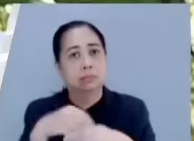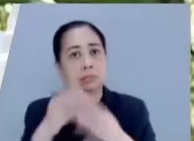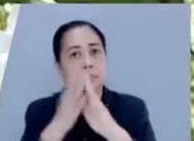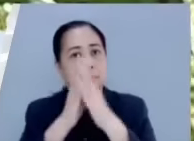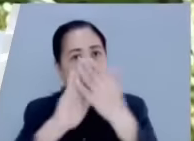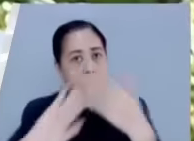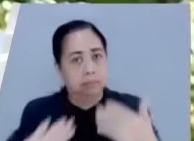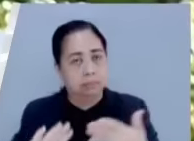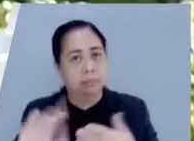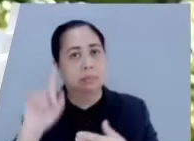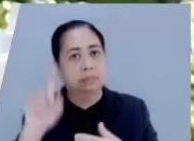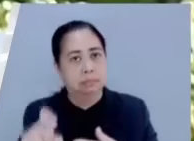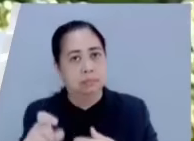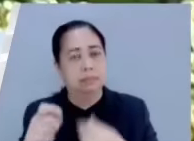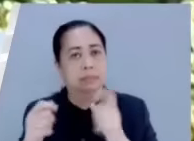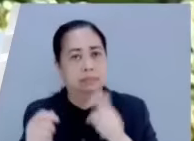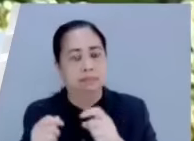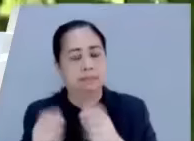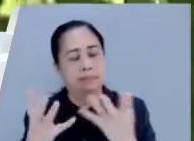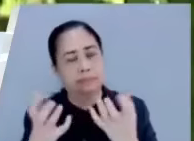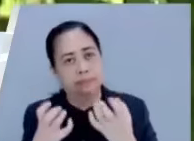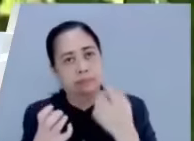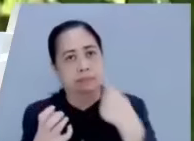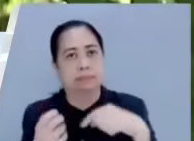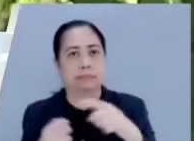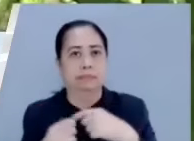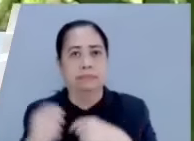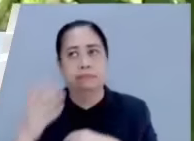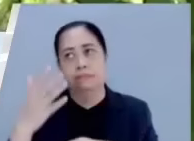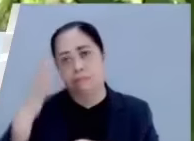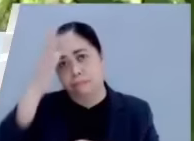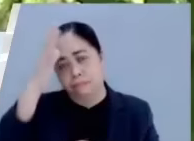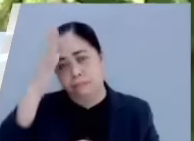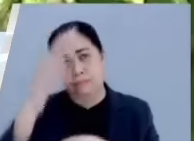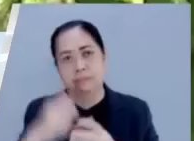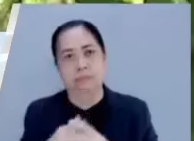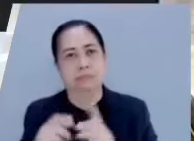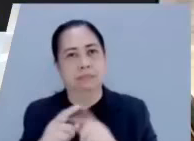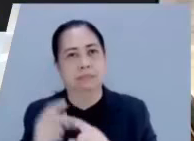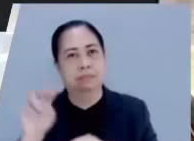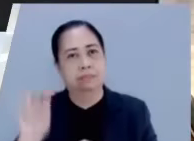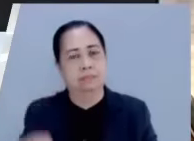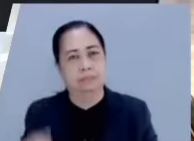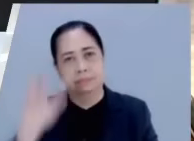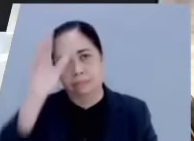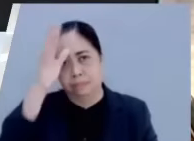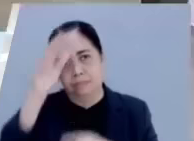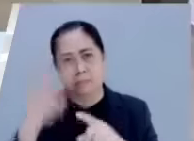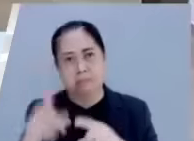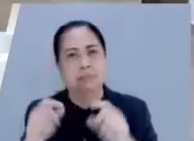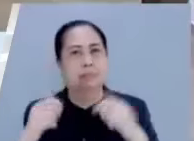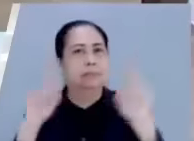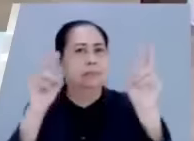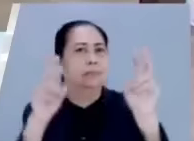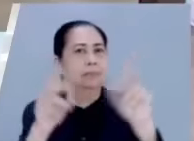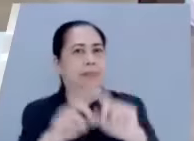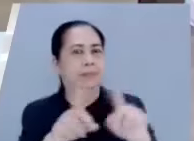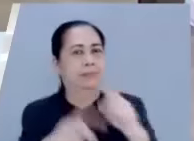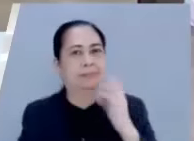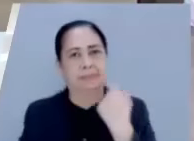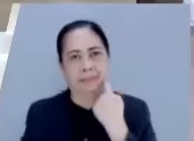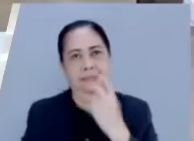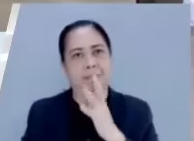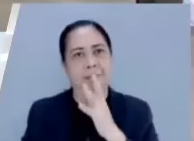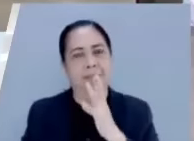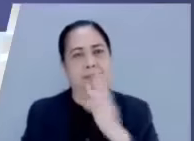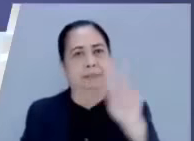din ang ninanais natin para sa aking ama. Pero ang pagkakahimblay ng kanyang ama doon, naging paksa ng mga pahayag kamakailan ni Vice